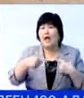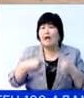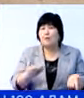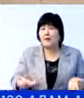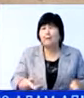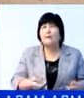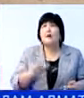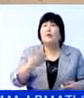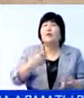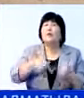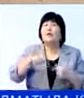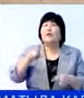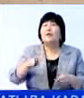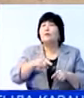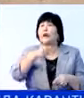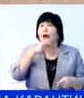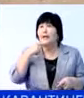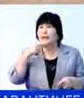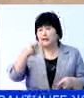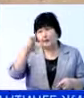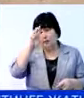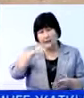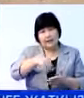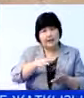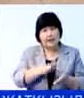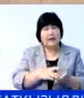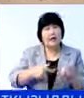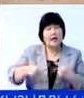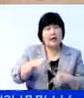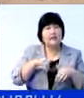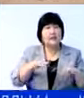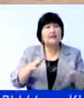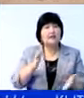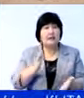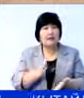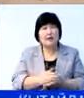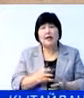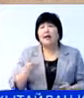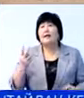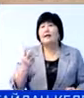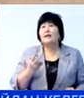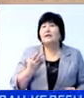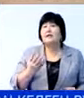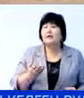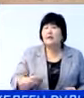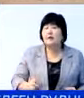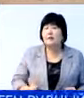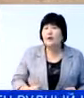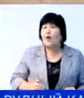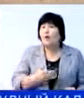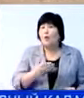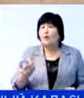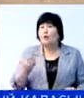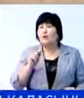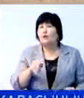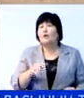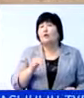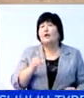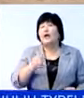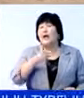жердегі кәсіпкерлер біріншіден Ресей мемлекетінде тіркеліп кәсіпкерлік жасап жатыр. Екіншіден олар сол